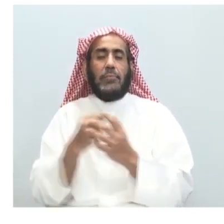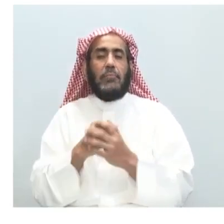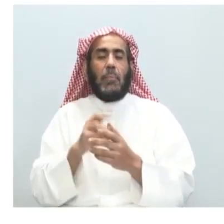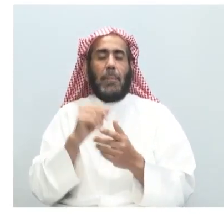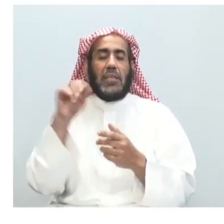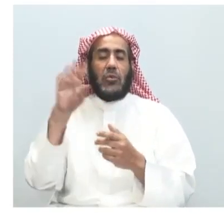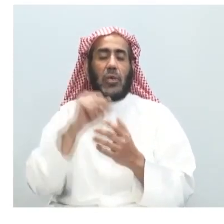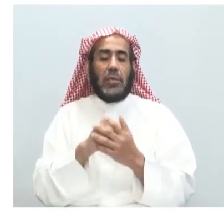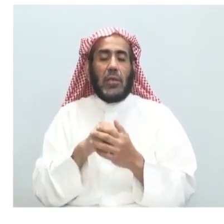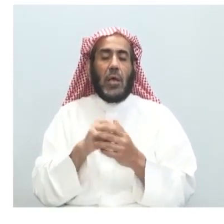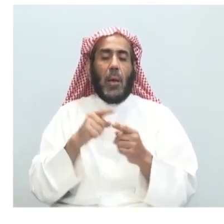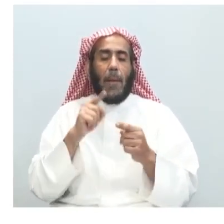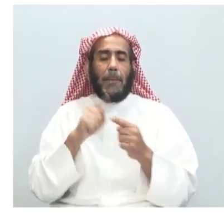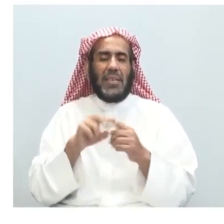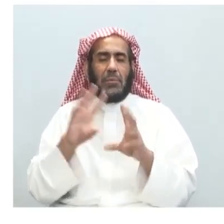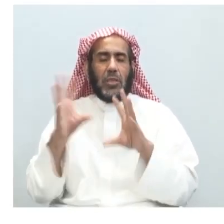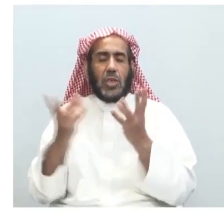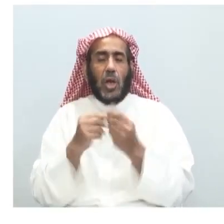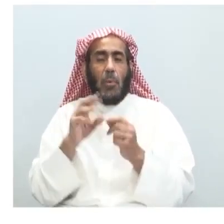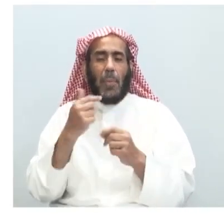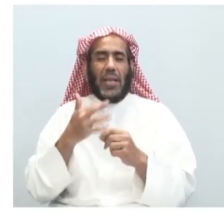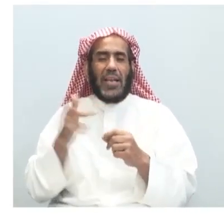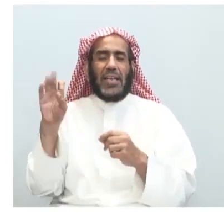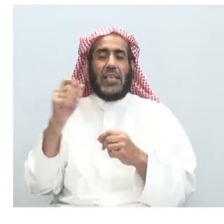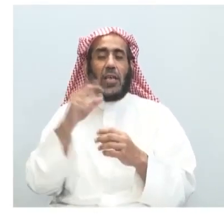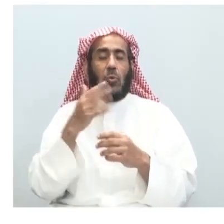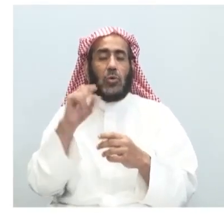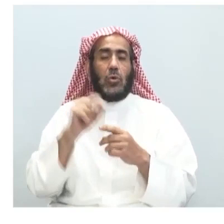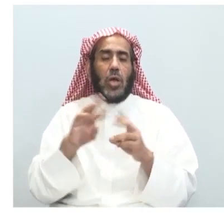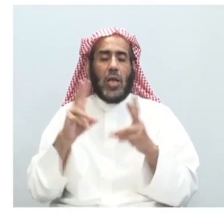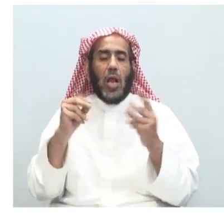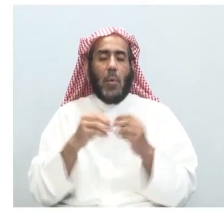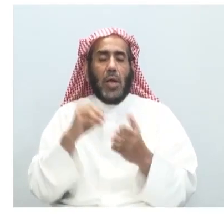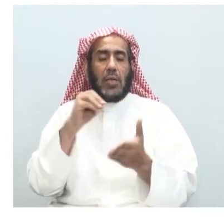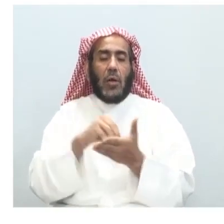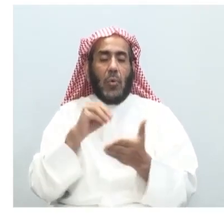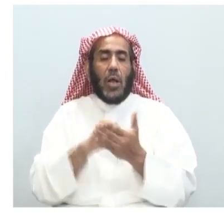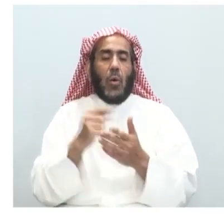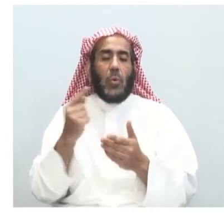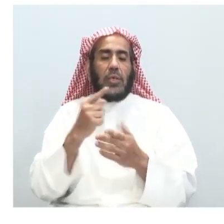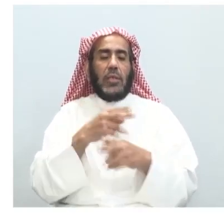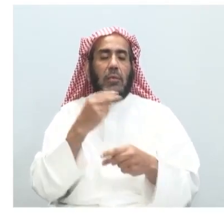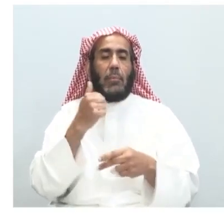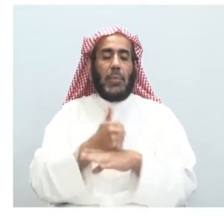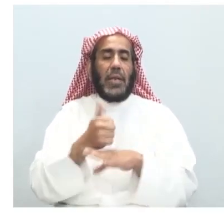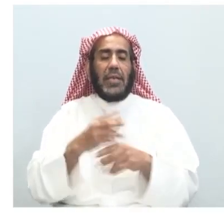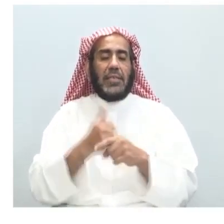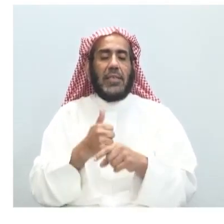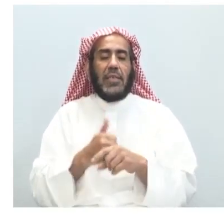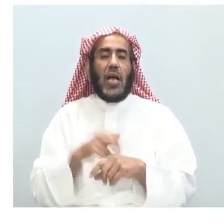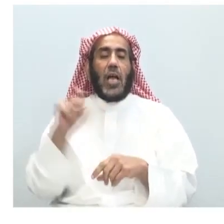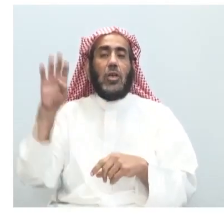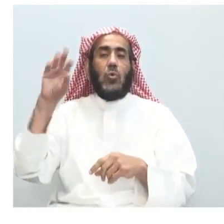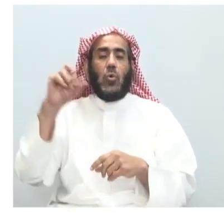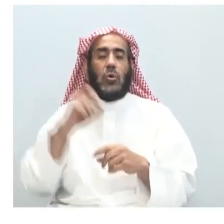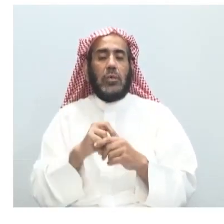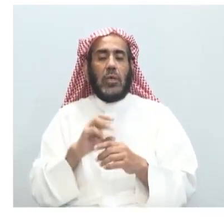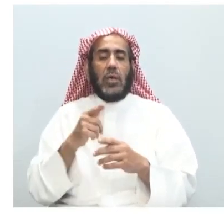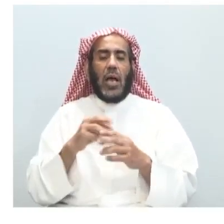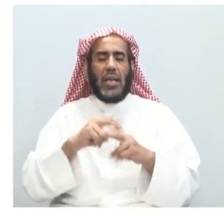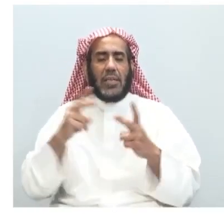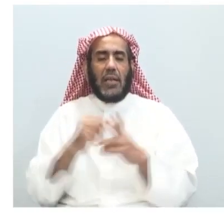من السكريات بالنسبه للتشابه بين النشا والسلوك كلاهما يحتوي على وحدات بناء اساسيه وهي الجلوكوز